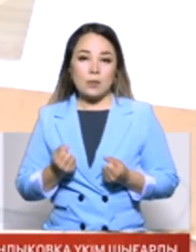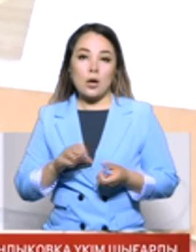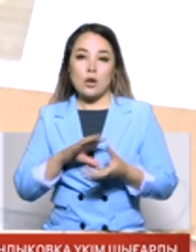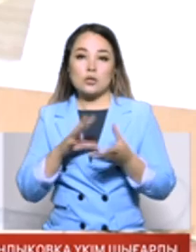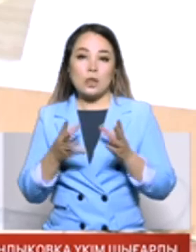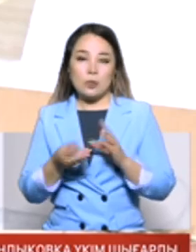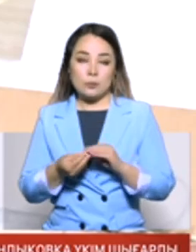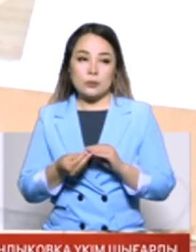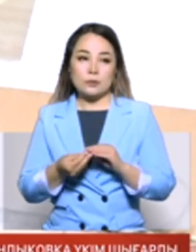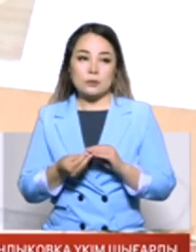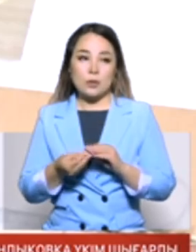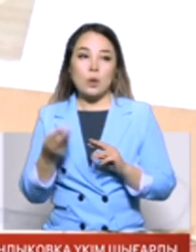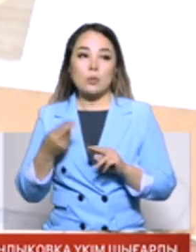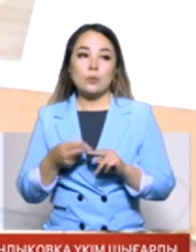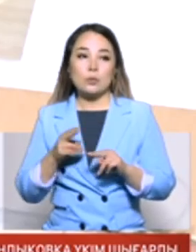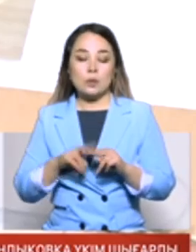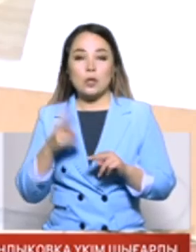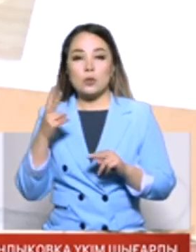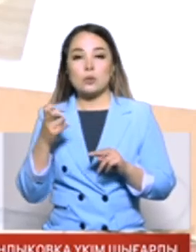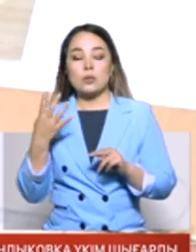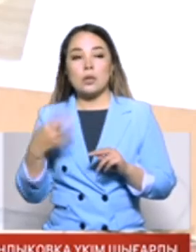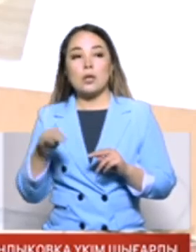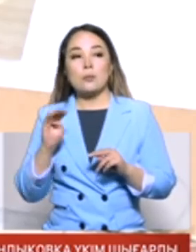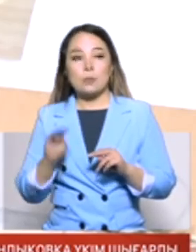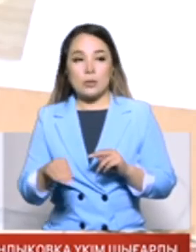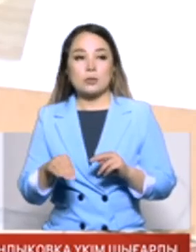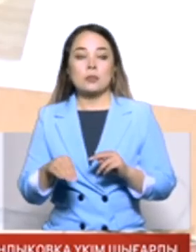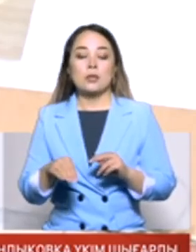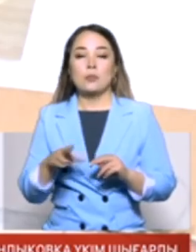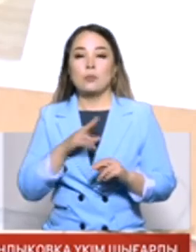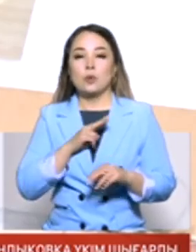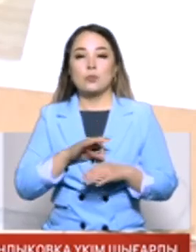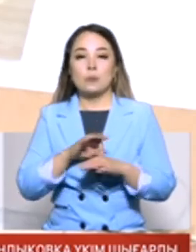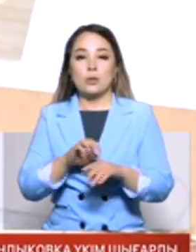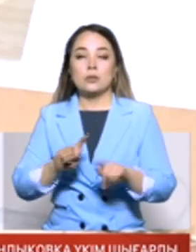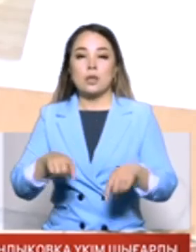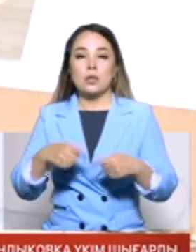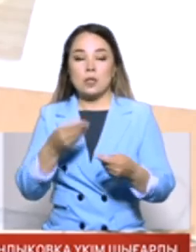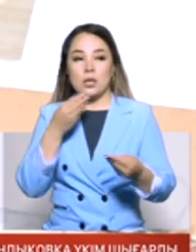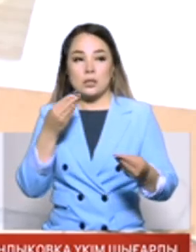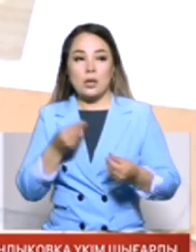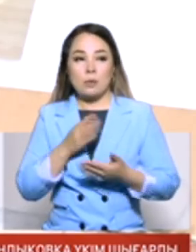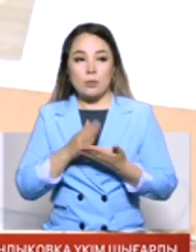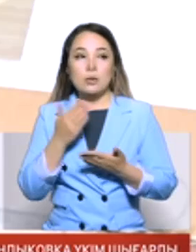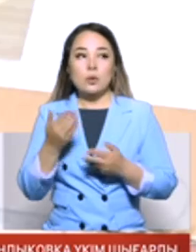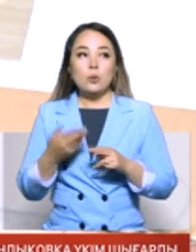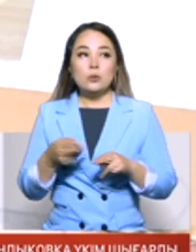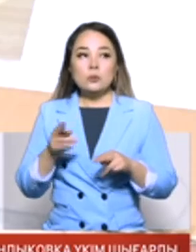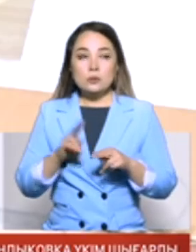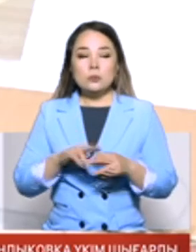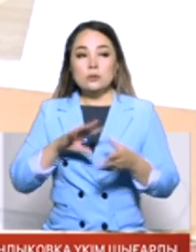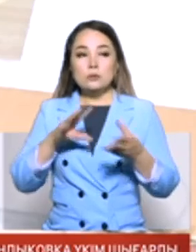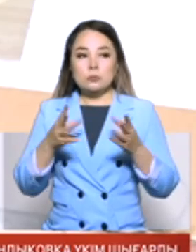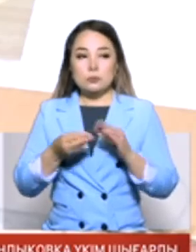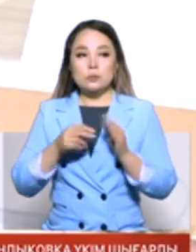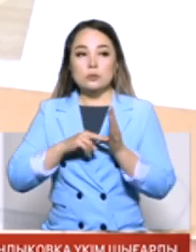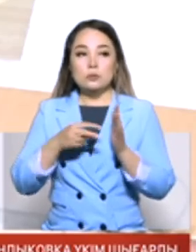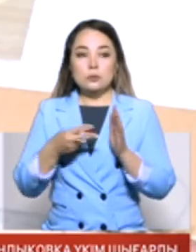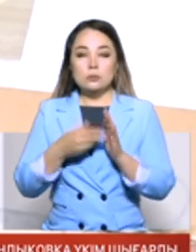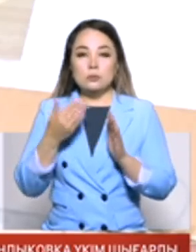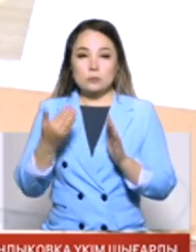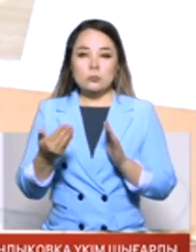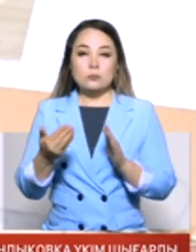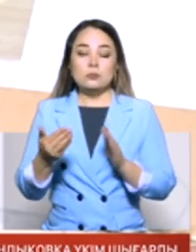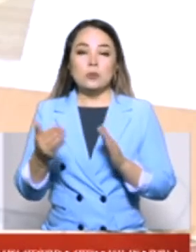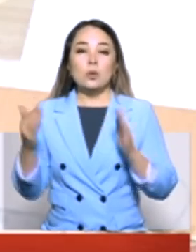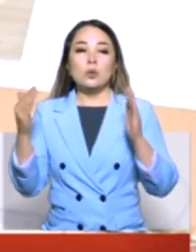Жалпы, мынау 240 мың деген метр квадратқа берген менің көңілімнен шықты. Жалпы енді жоспарым